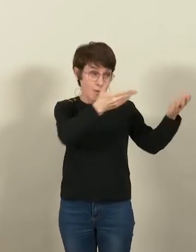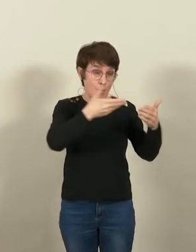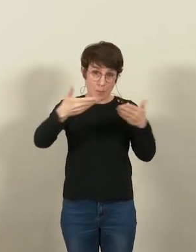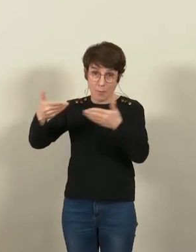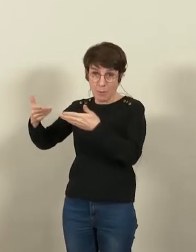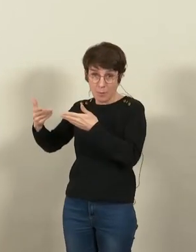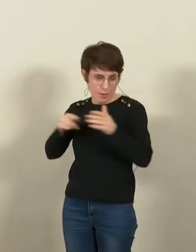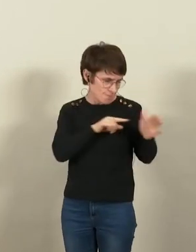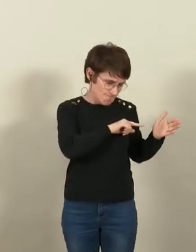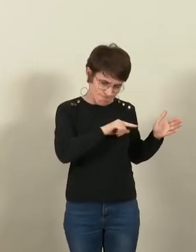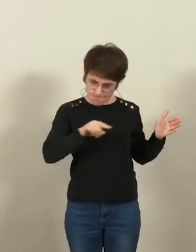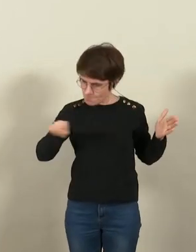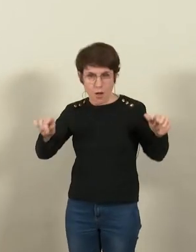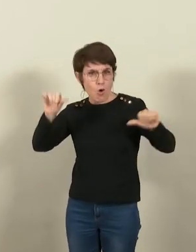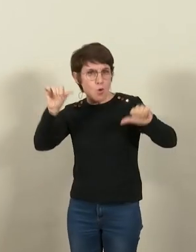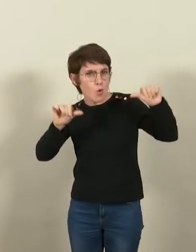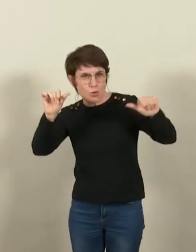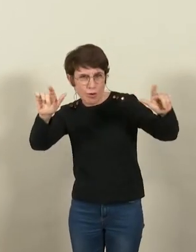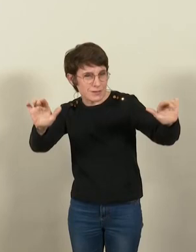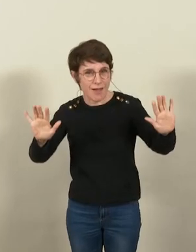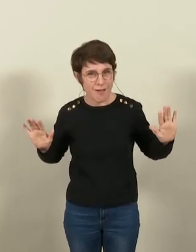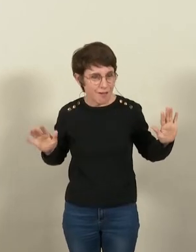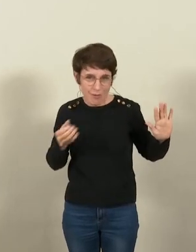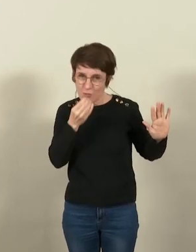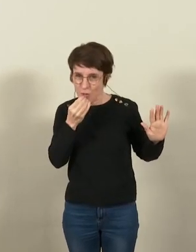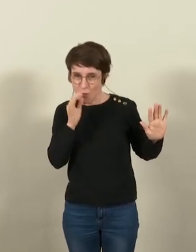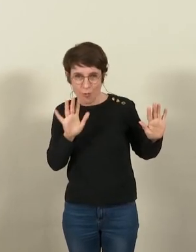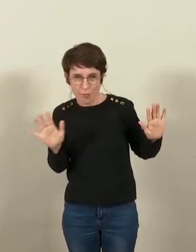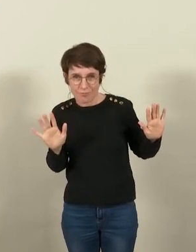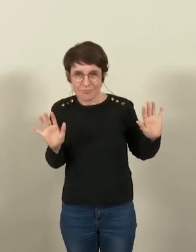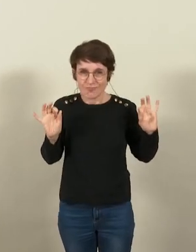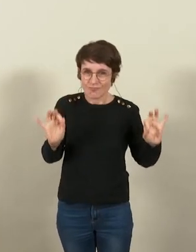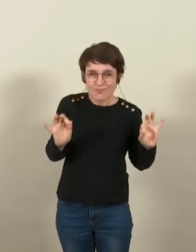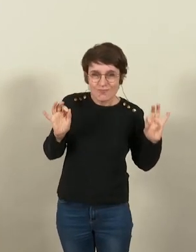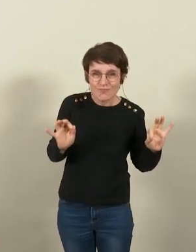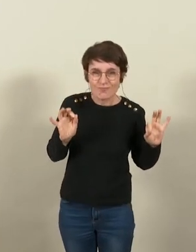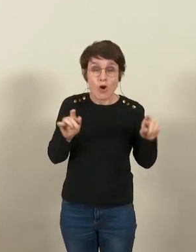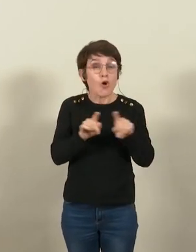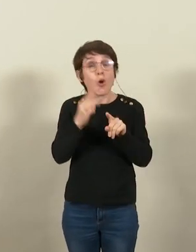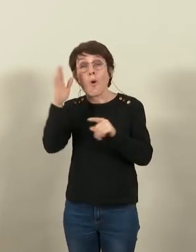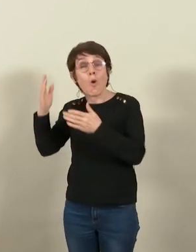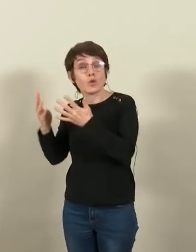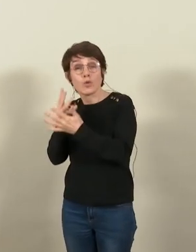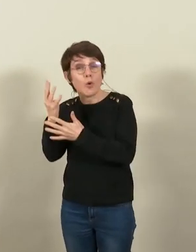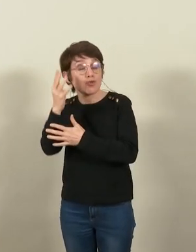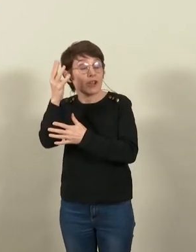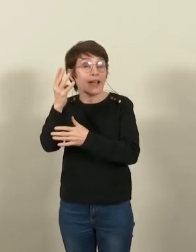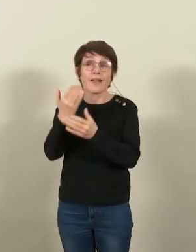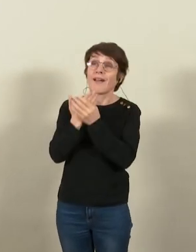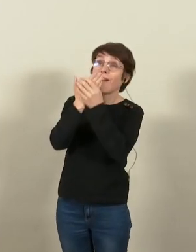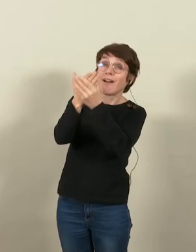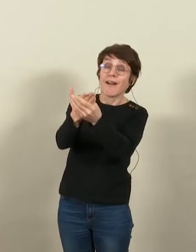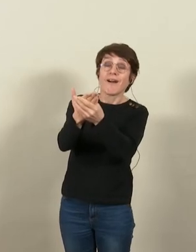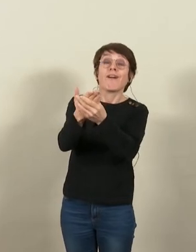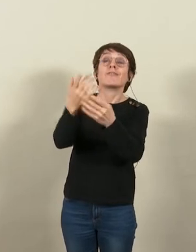le monde se rassure la concurrence était belle et bien présente comme sur l'ensemble des projets qui sont mis en phase